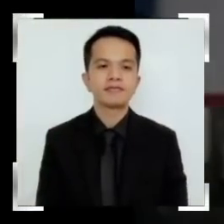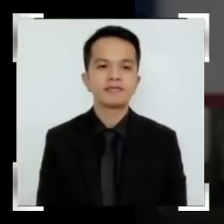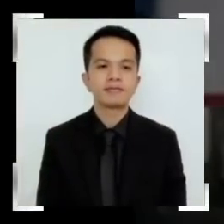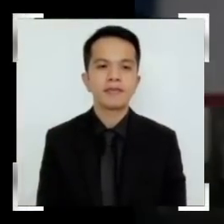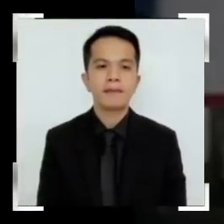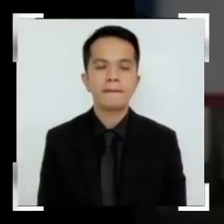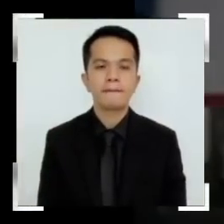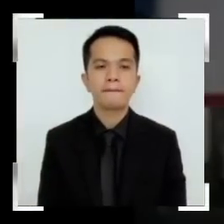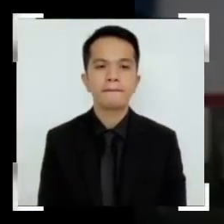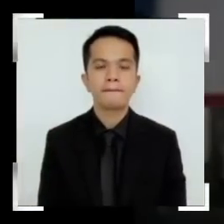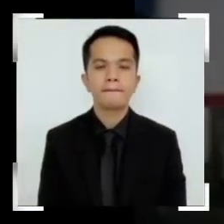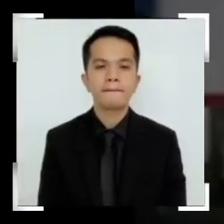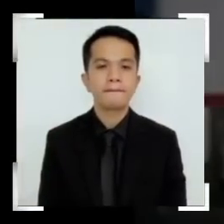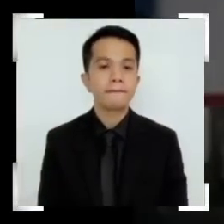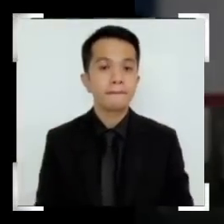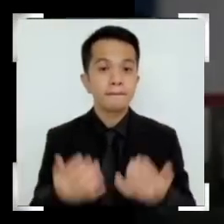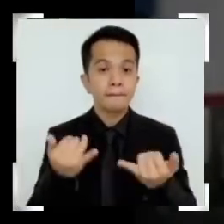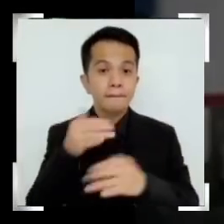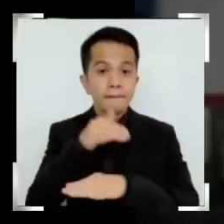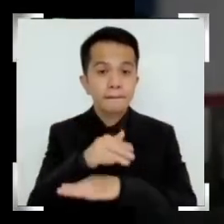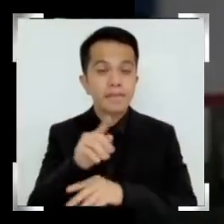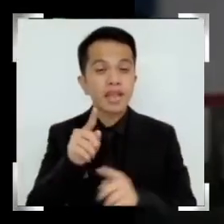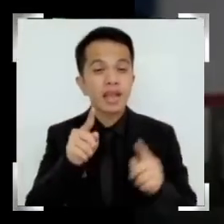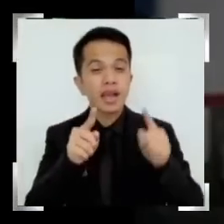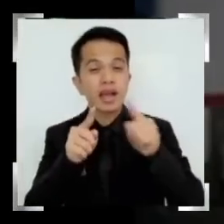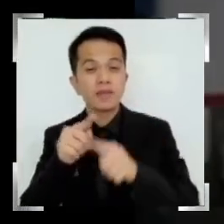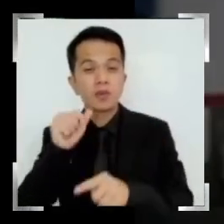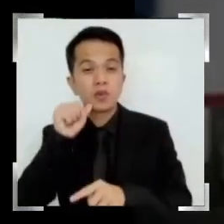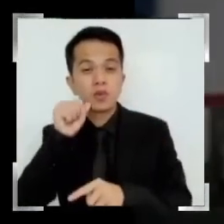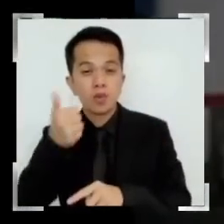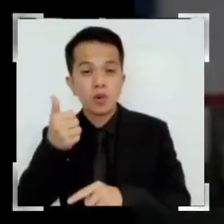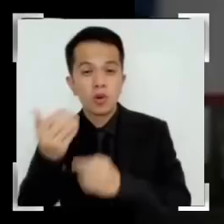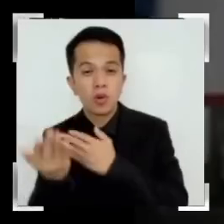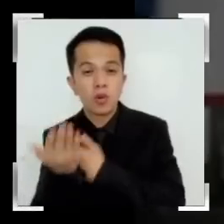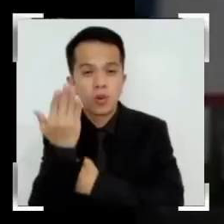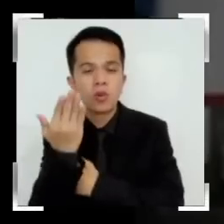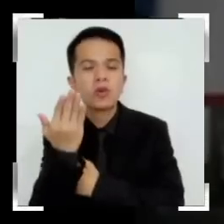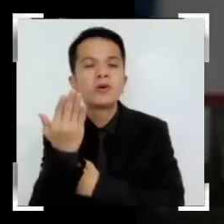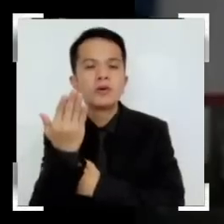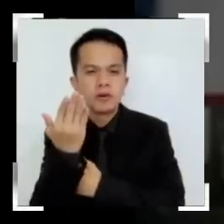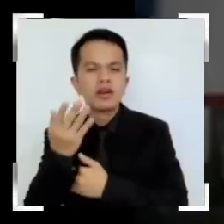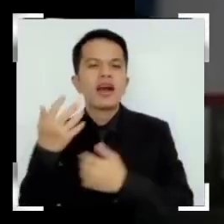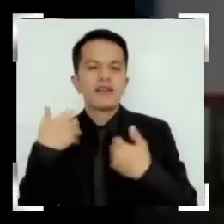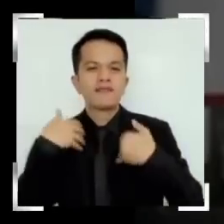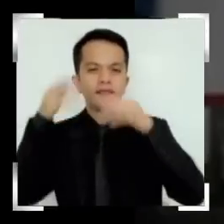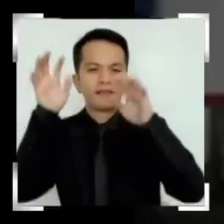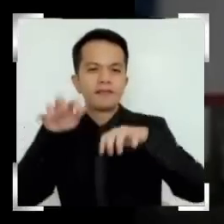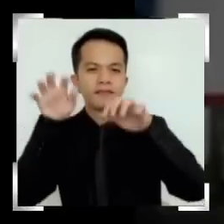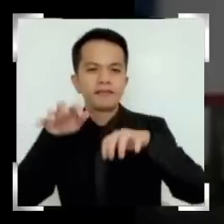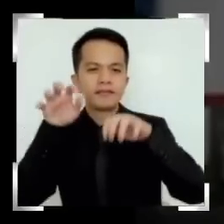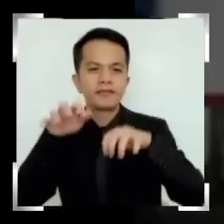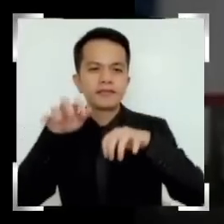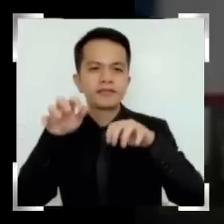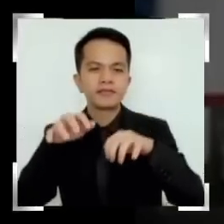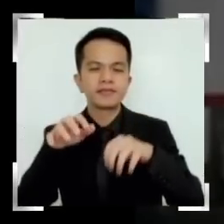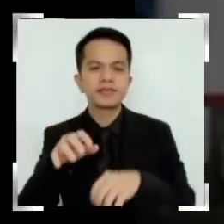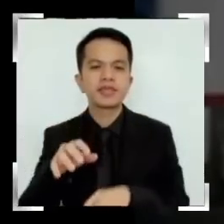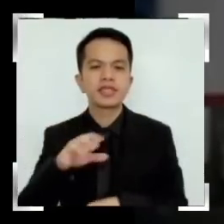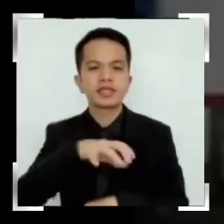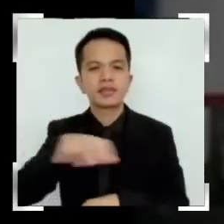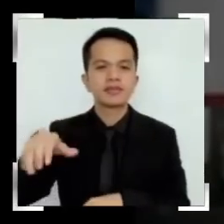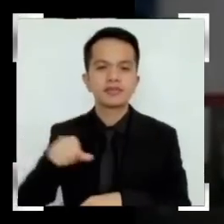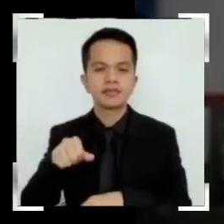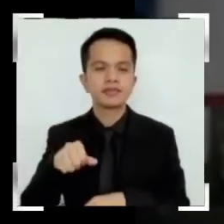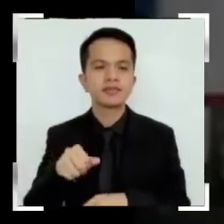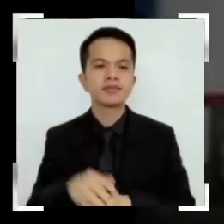Igan, ngayong gabi hanggang bukas ng umaga, inaasahang makakaranas ng pag-ulan sa malaking bahagi ng Cagayan. Nakaalerto na